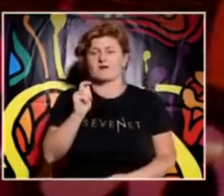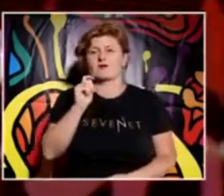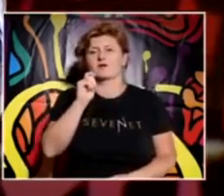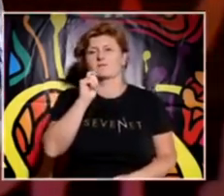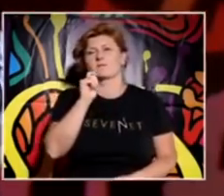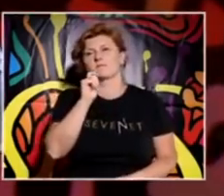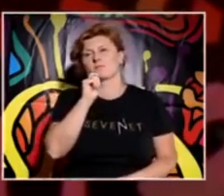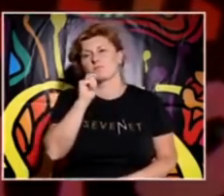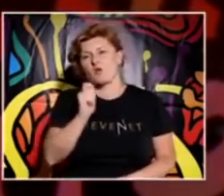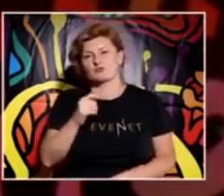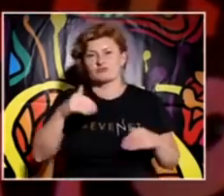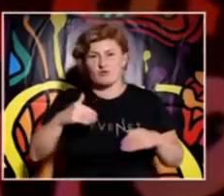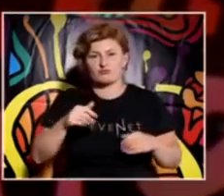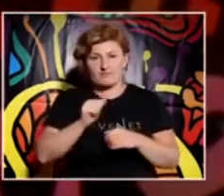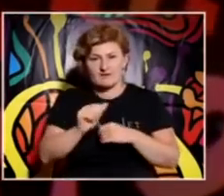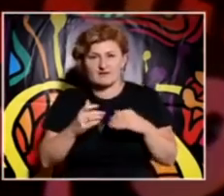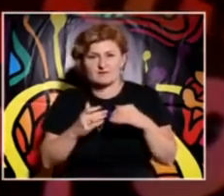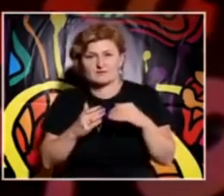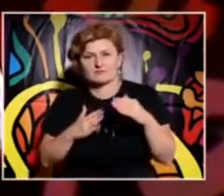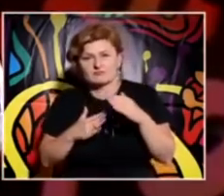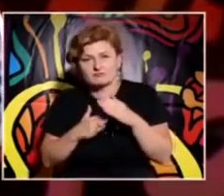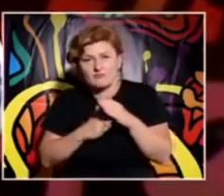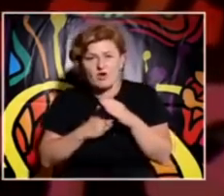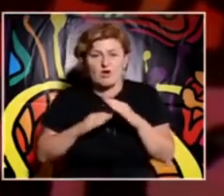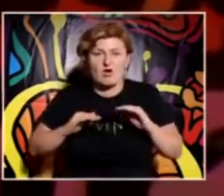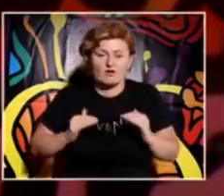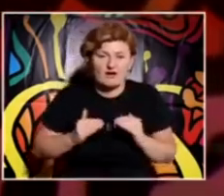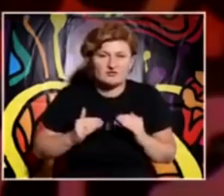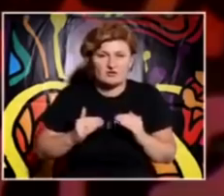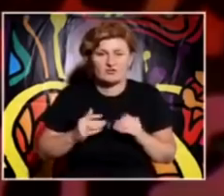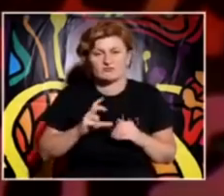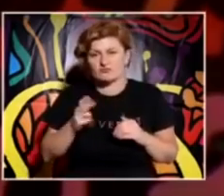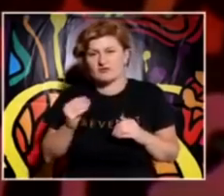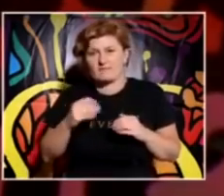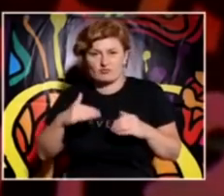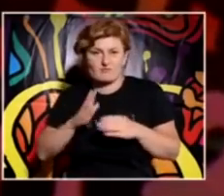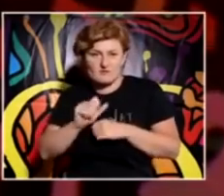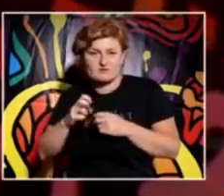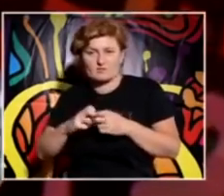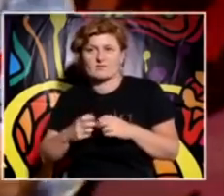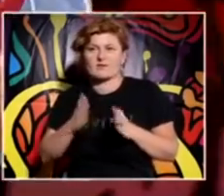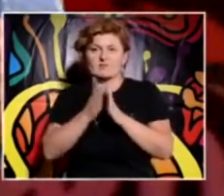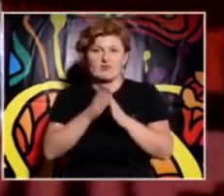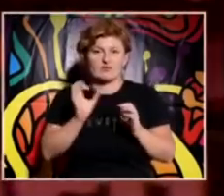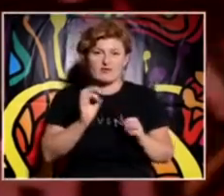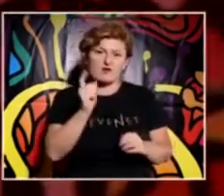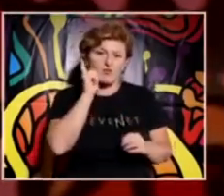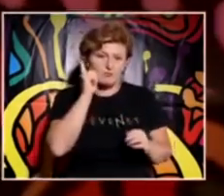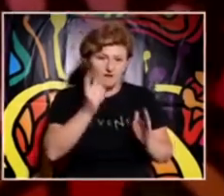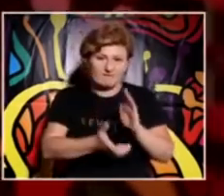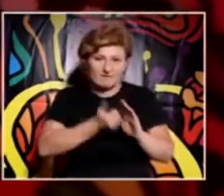ograniczająca, czy nie. Jedno z pytań, które za chwilę się pojawi. Szanowna publiczność, teraz bym was prosił o to, żebyście wyjęli swoje telefony, weszli na stronę, która nazywa